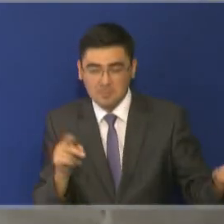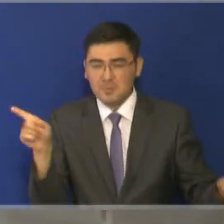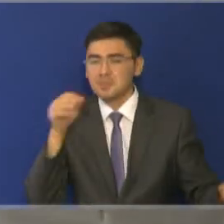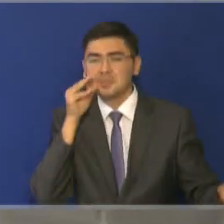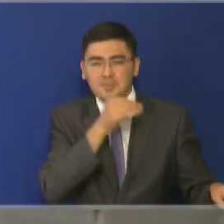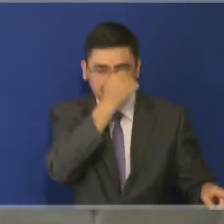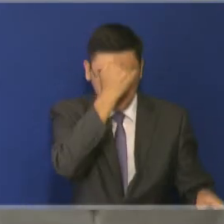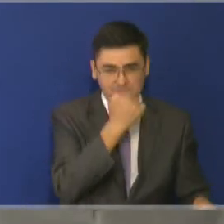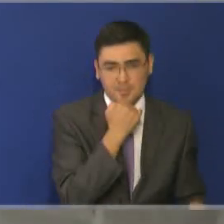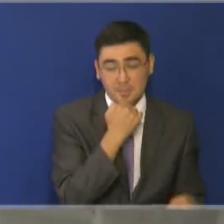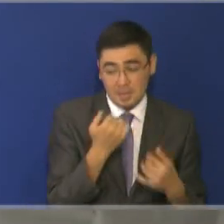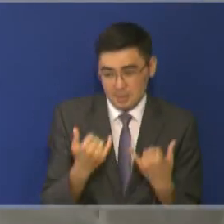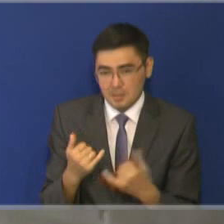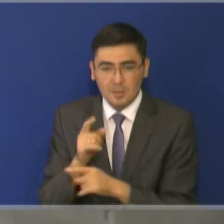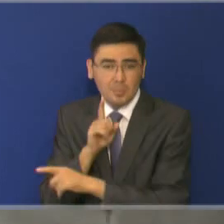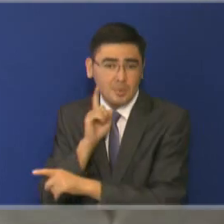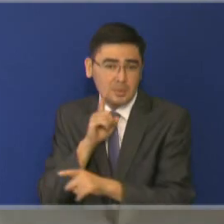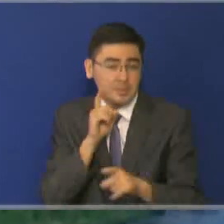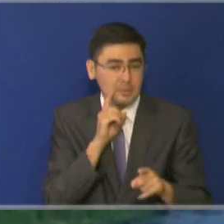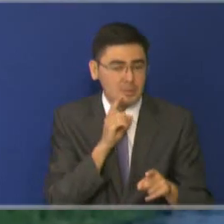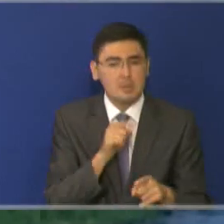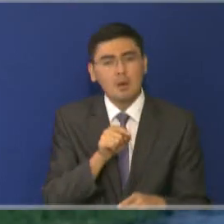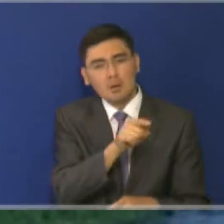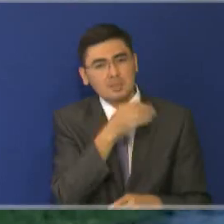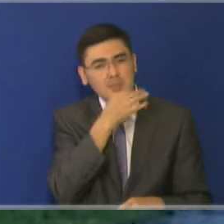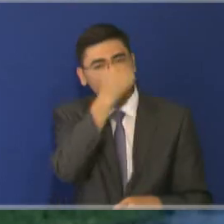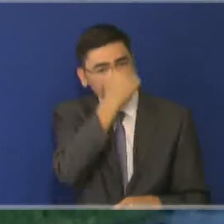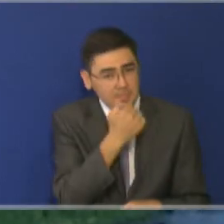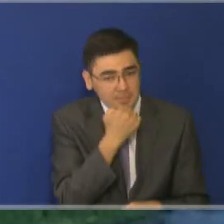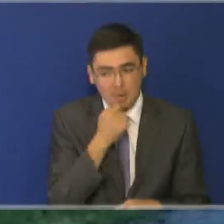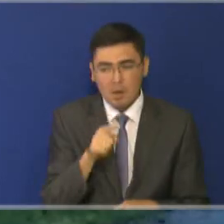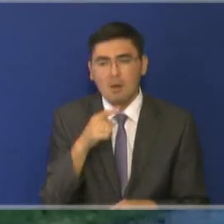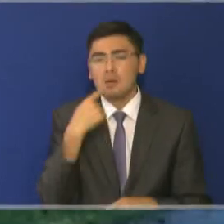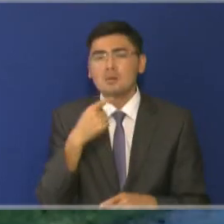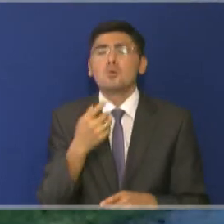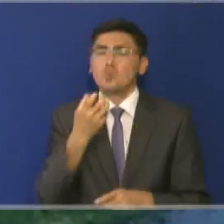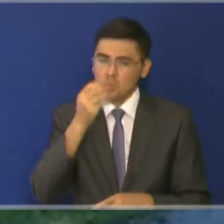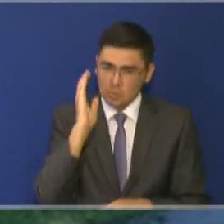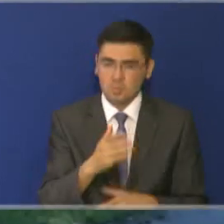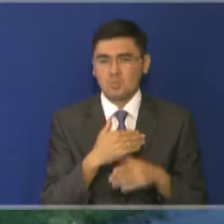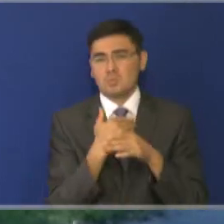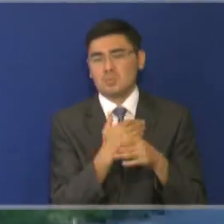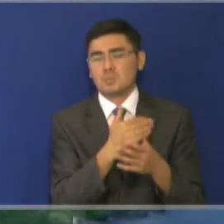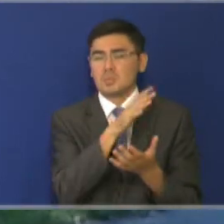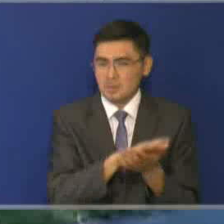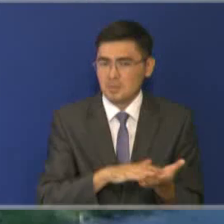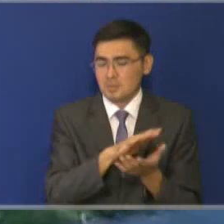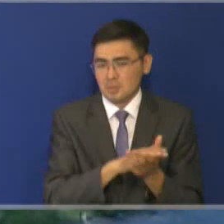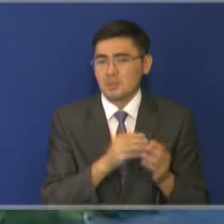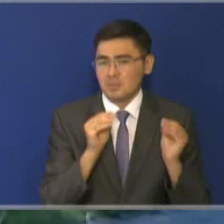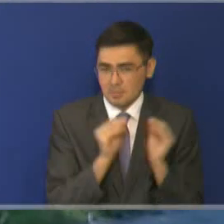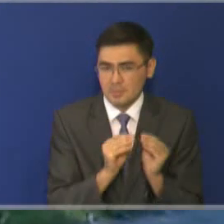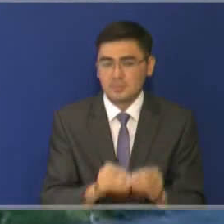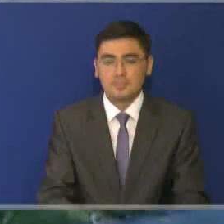ұйытқы болған ерікті жастар аталмыш шараның алдағы уақытта жалғасын табатынына сенімді. Рысқұл Мадвасова, Қайнар Егізбаев,